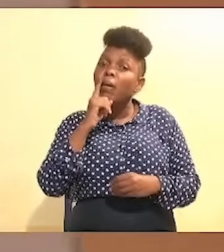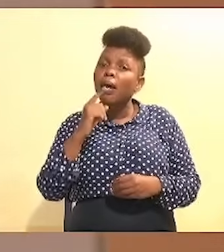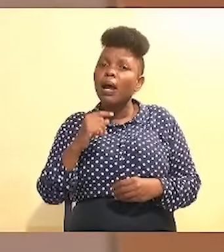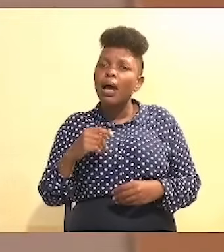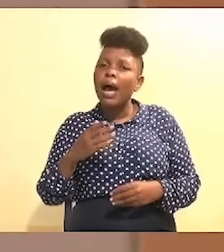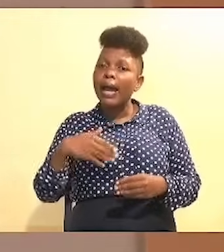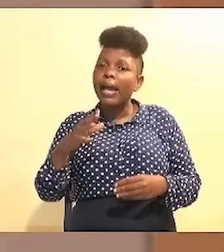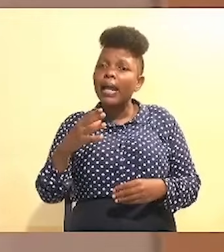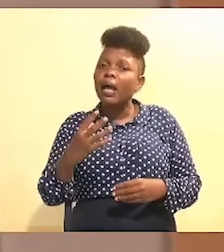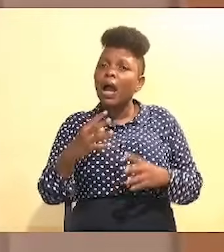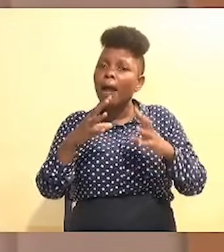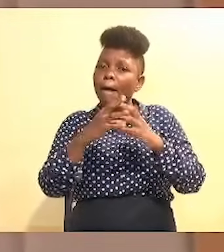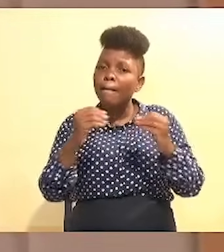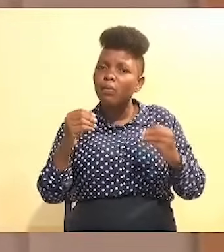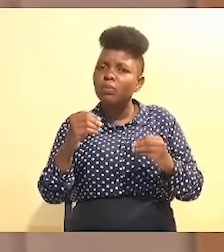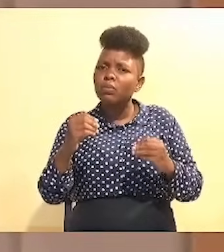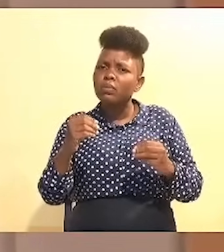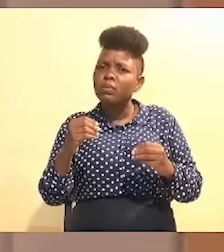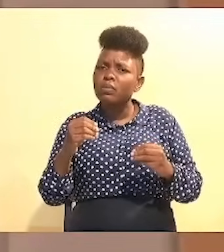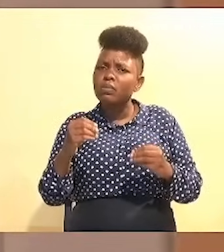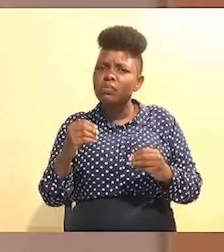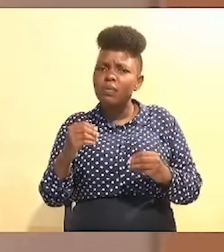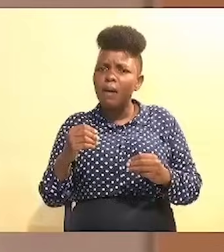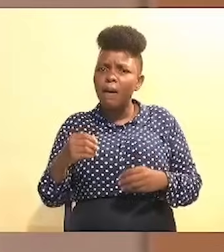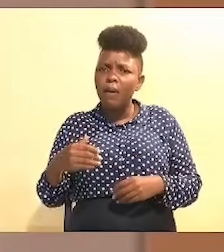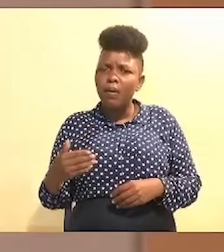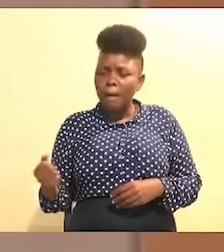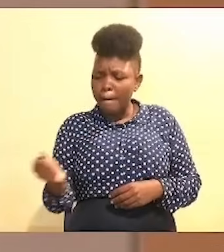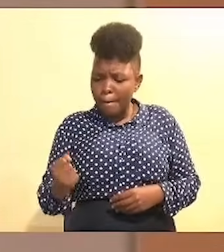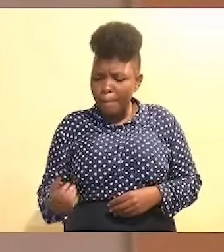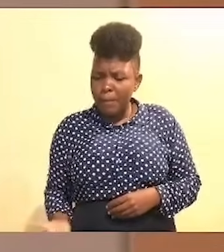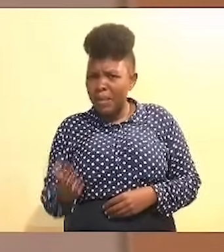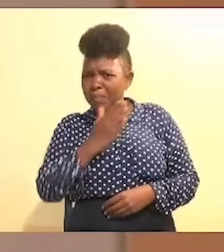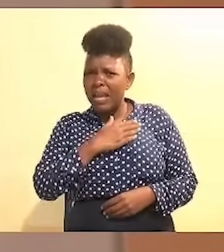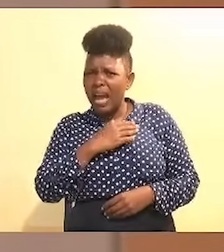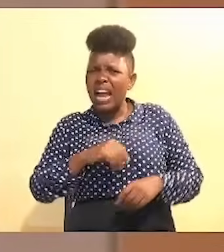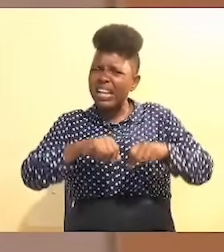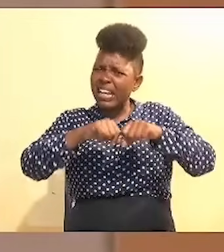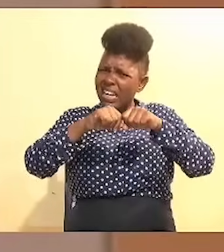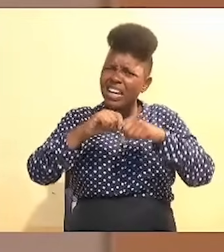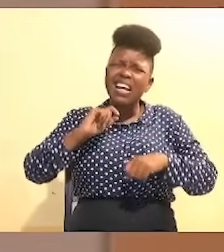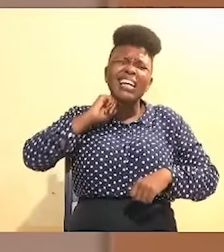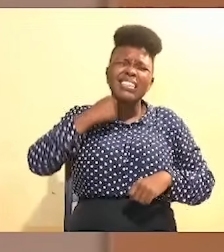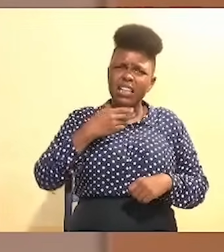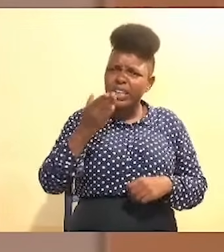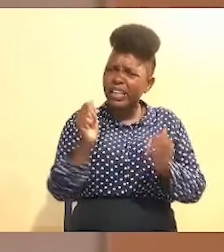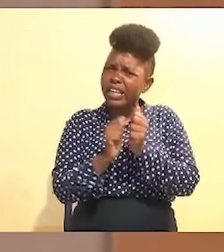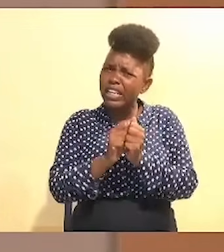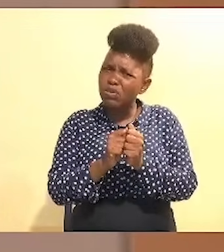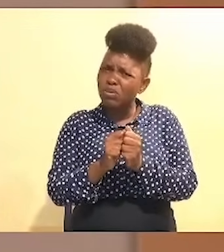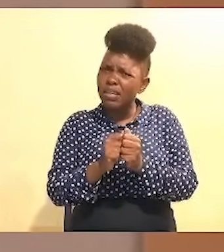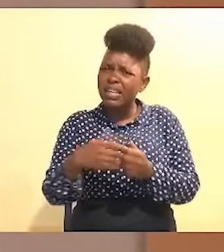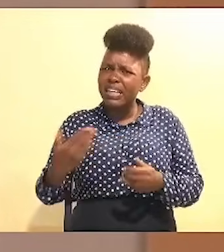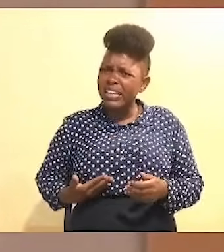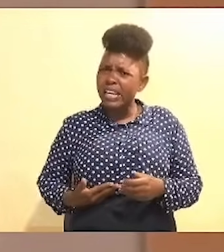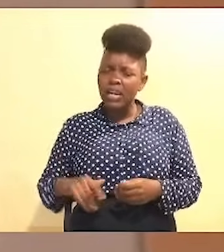busu. Pa, alipopiga busu bibi aligeuka alikasirika. Kilichomshtua ni kwamba mbona umeni surprise? Hii kitu ni kigeni, sijawahi kukiona kwenye